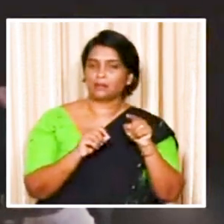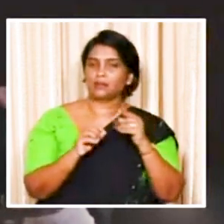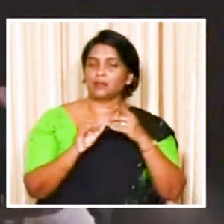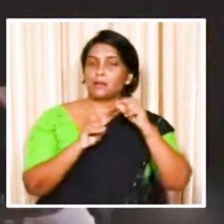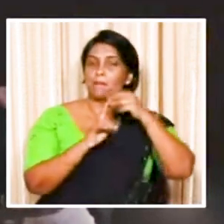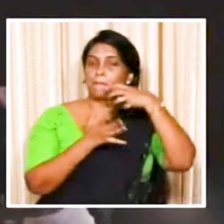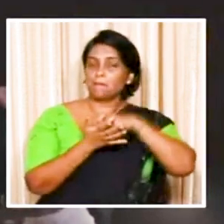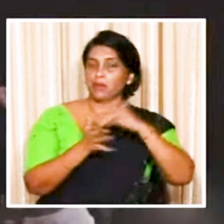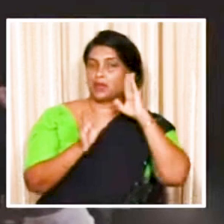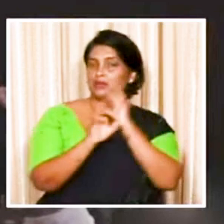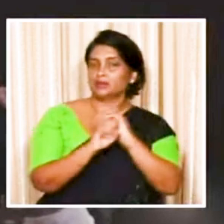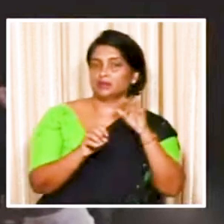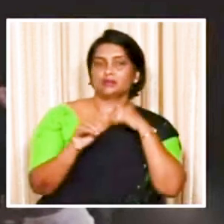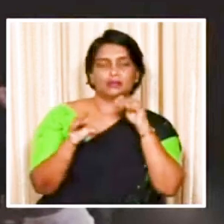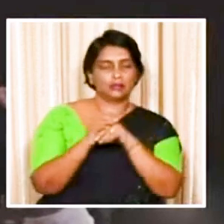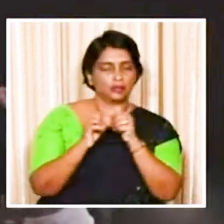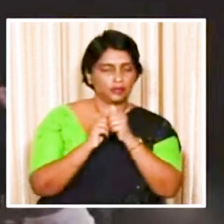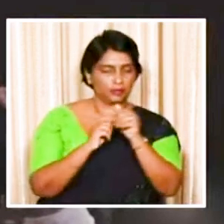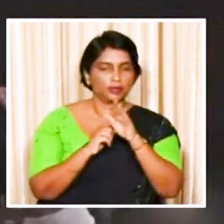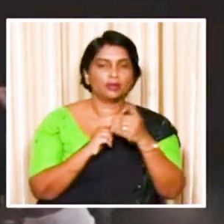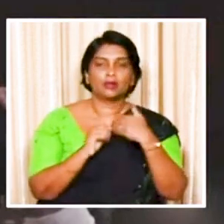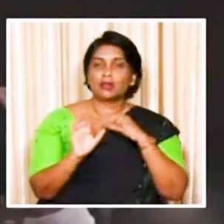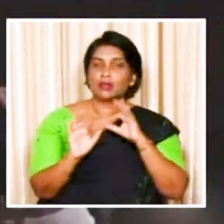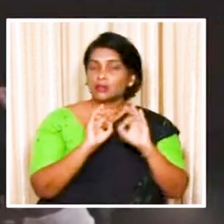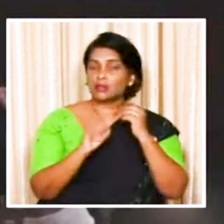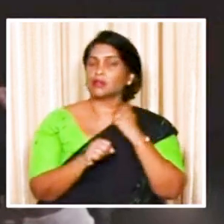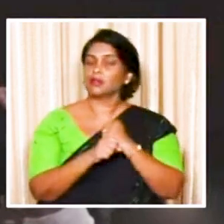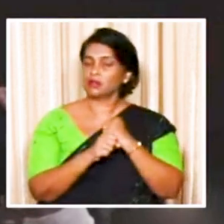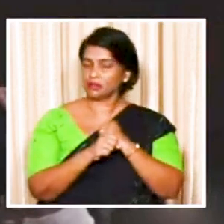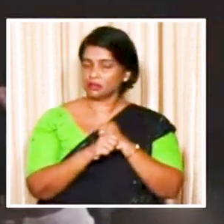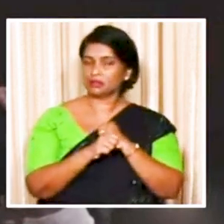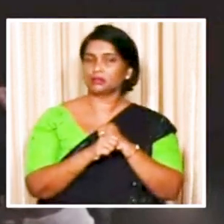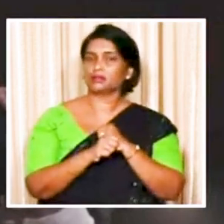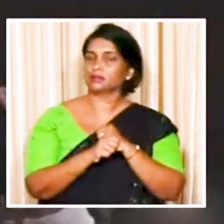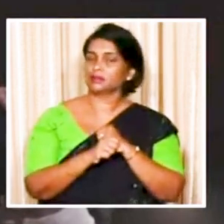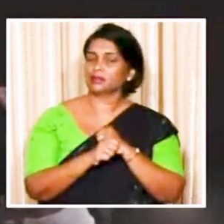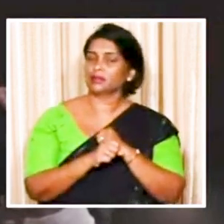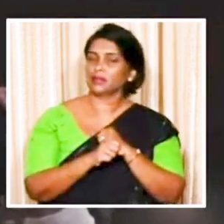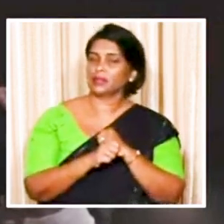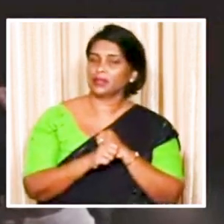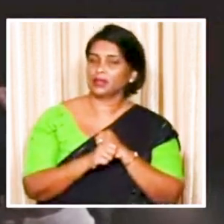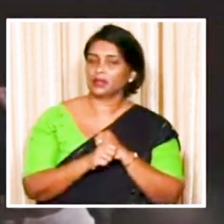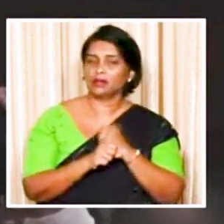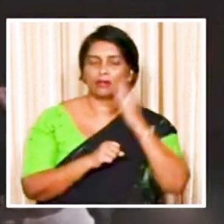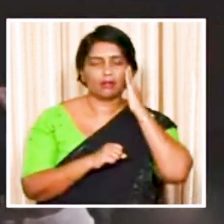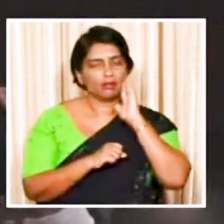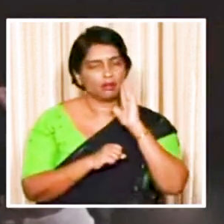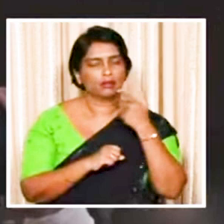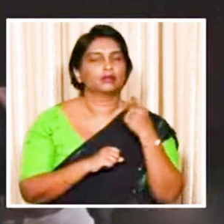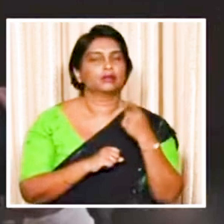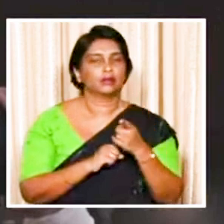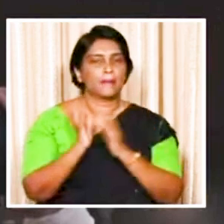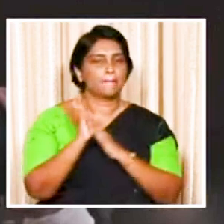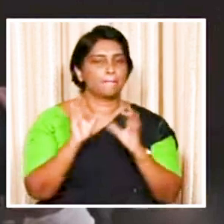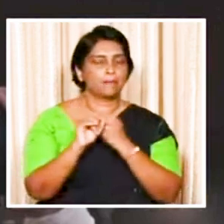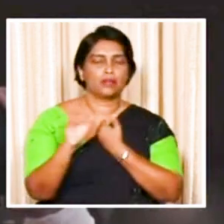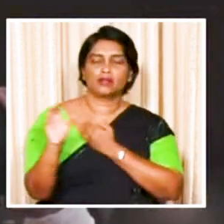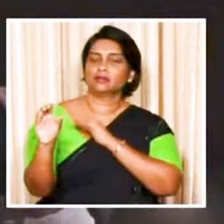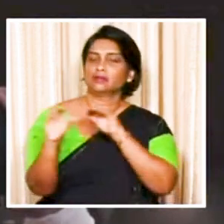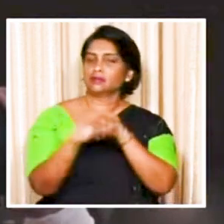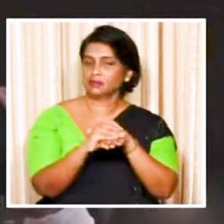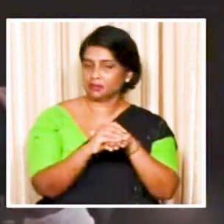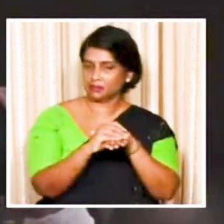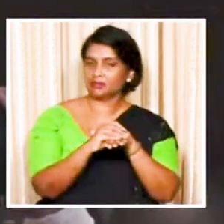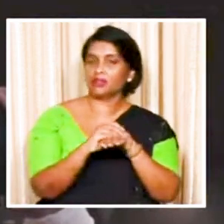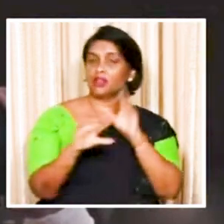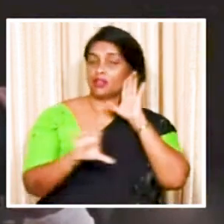வந்துள்ளேன். இதன் அடிப்படையில் கடந்த நல்லாட்சி அரசாங்கத்தின் காலத்தில் ஒரு சுயாதீன ஊடகவியலாளராக என்னால் சேகரிக்கப்பட்ட செய்திகளையும் எனது